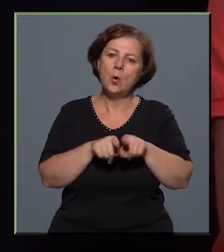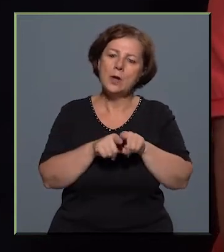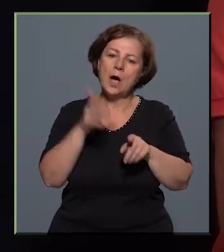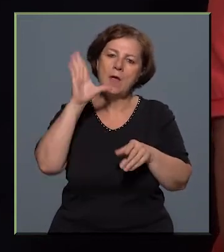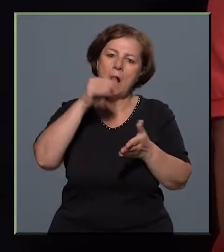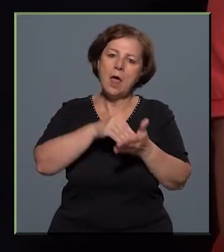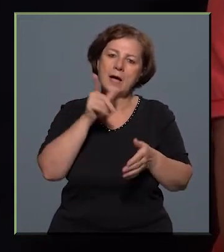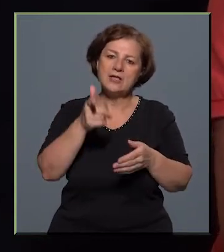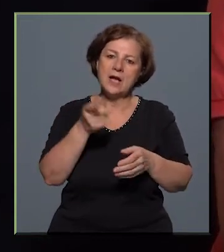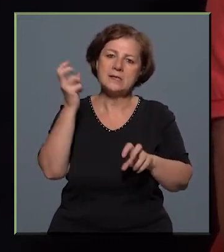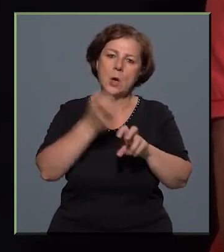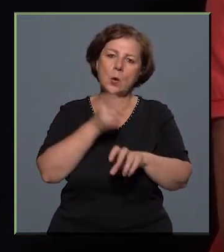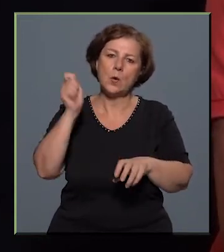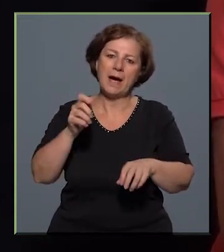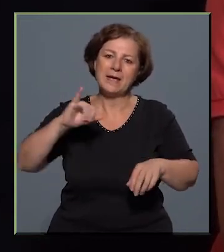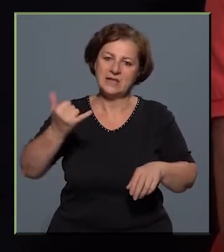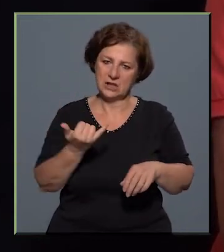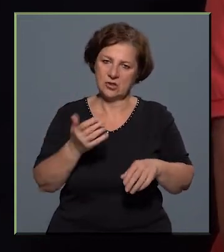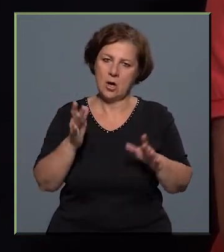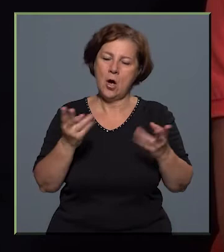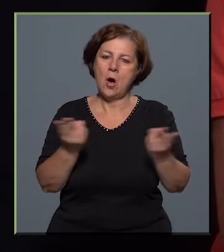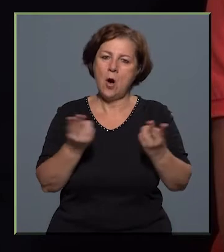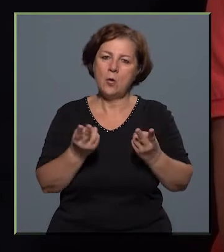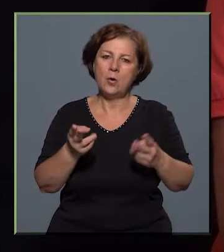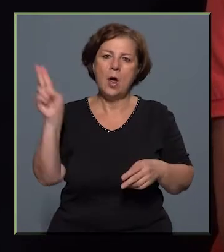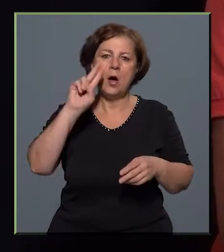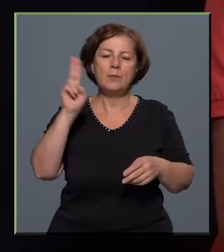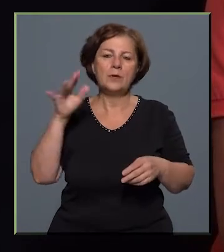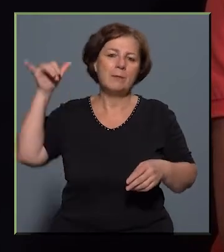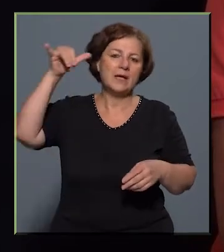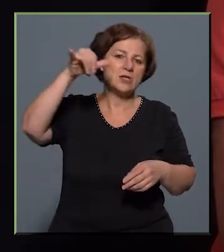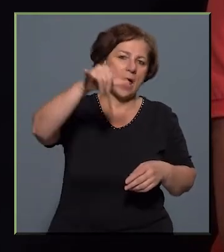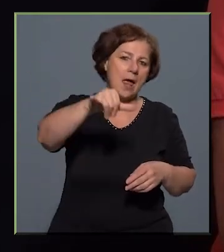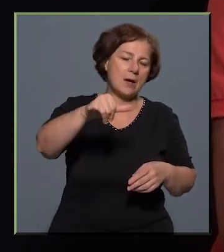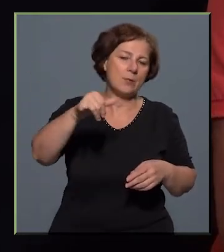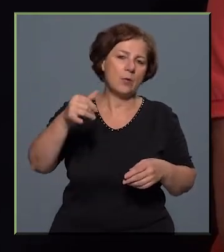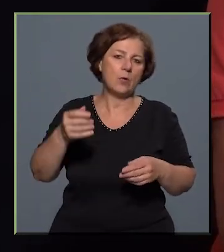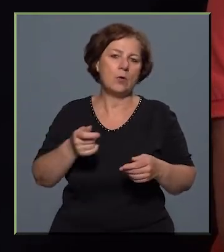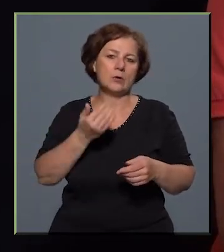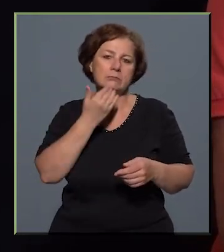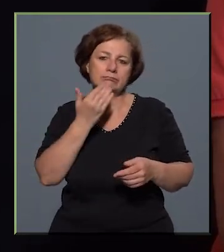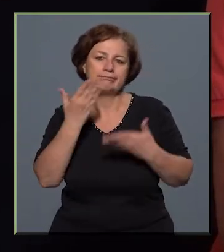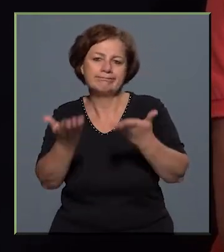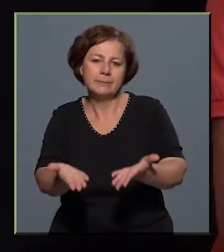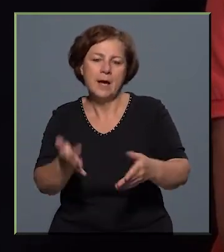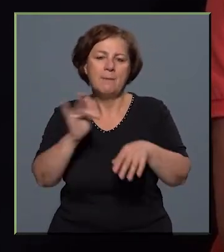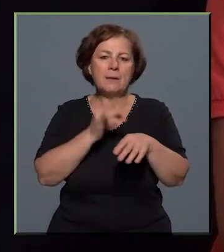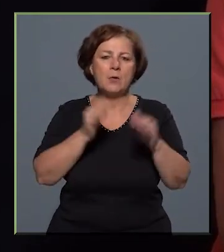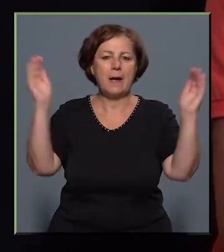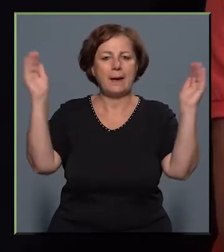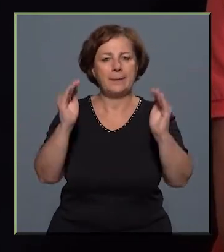olyan lakás lesz majd Kőbányán is, ahol a Budapest Airport jóvoltából